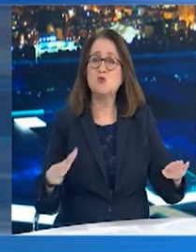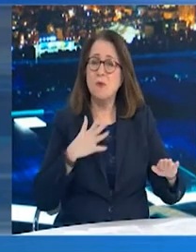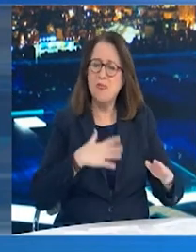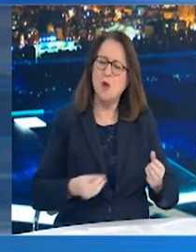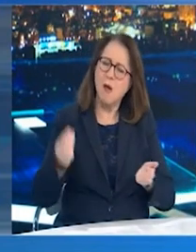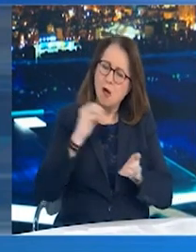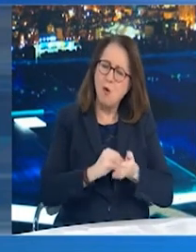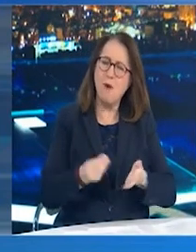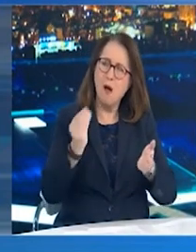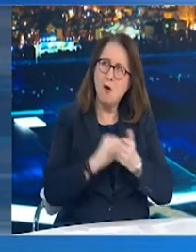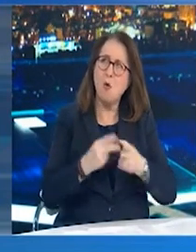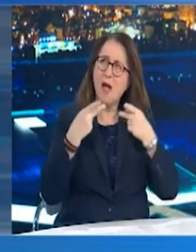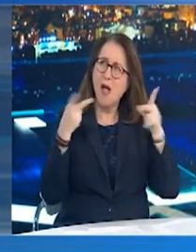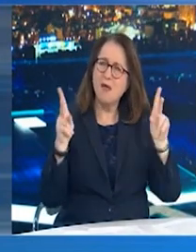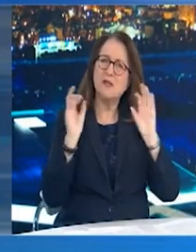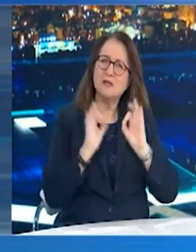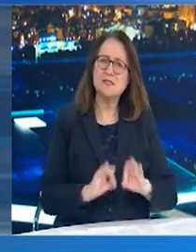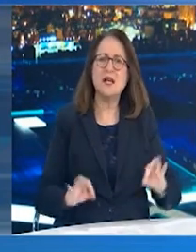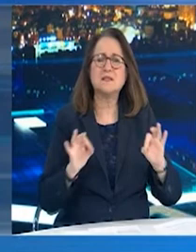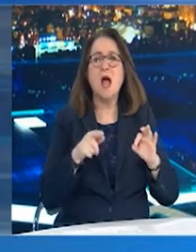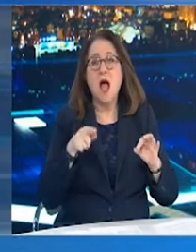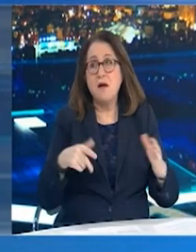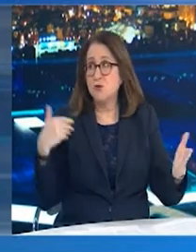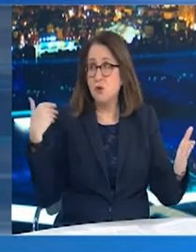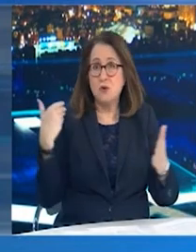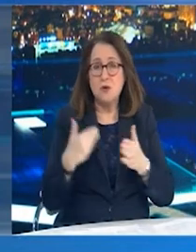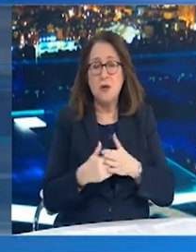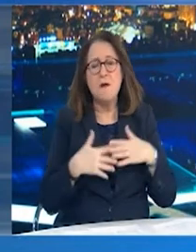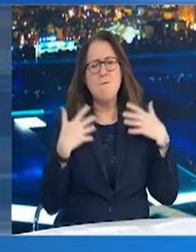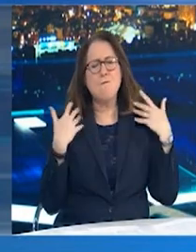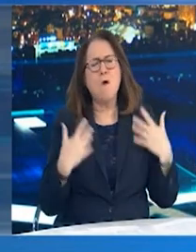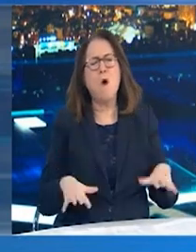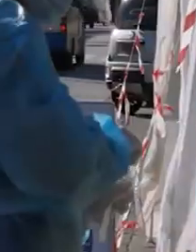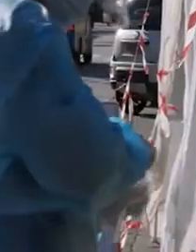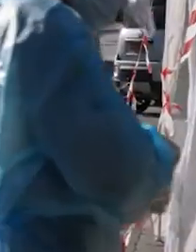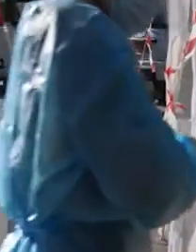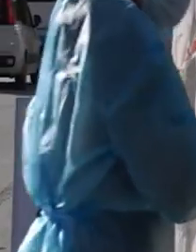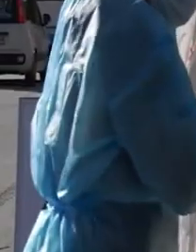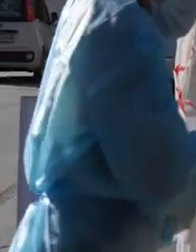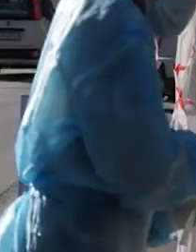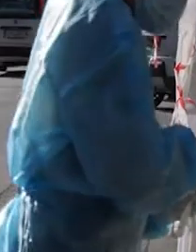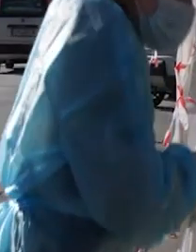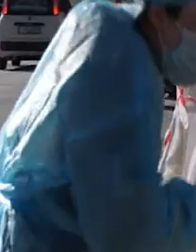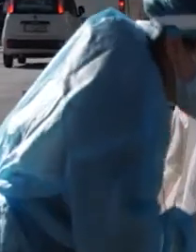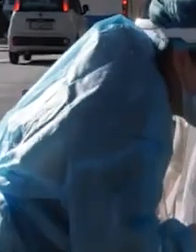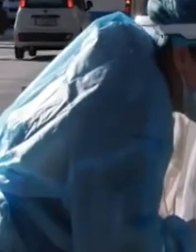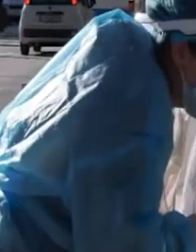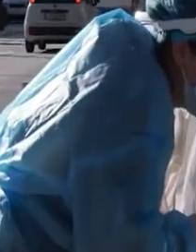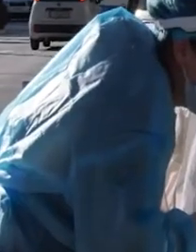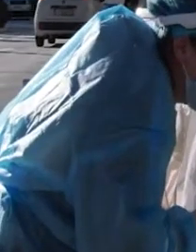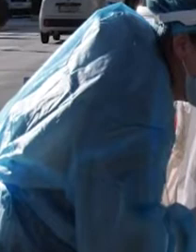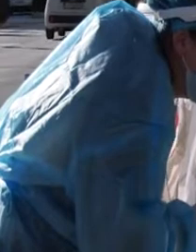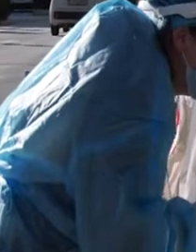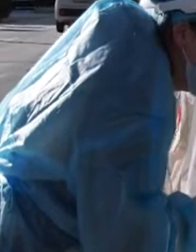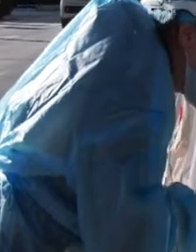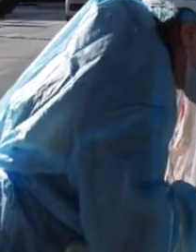ελευθερίας από αυτήν την φοβερή πανδημία που ταλαιπωρεί την ανθρωπότητα όλο αυτό το διάστημα. Ο κίνδυνος για ένα τρίτο κύμα της